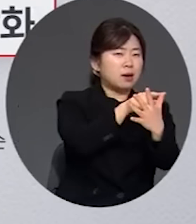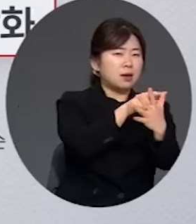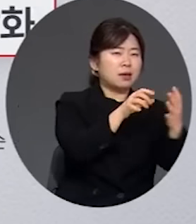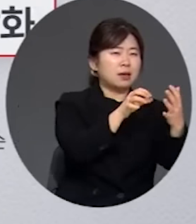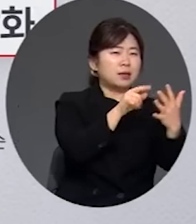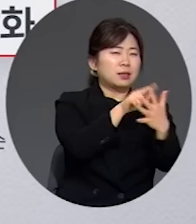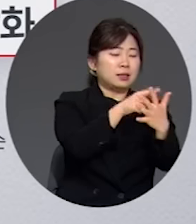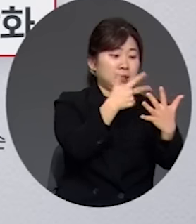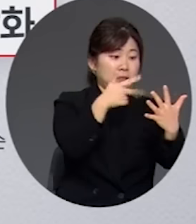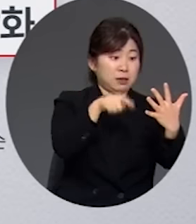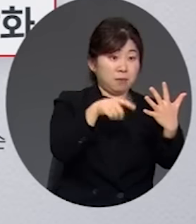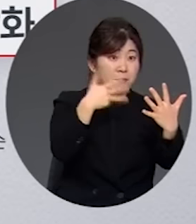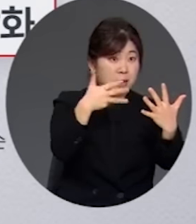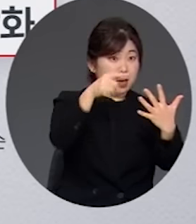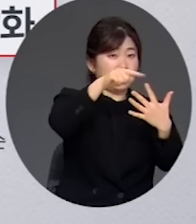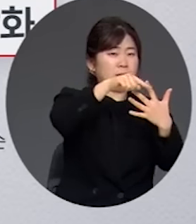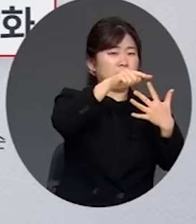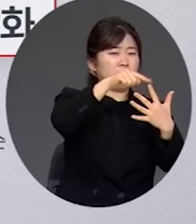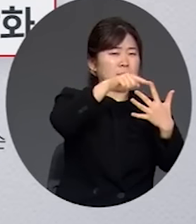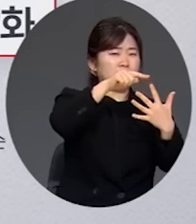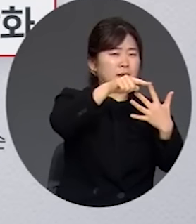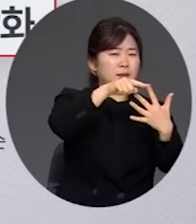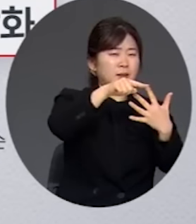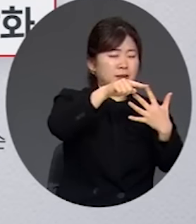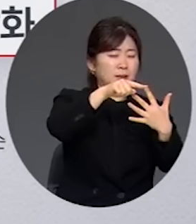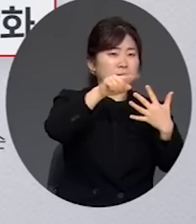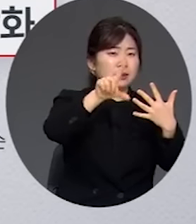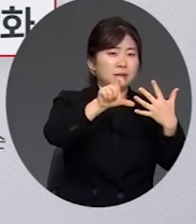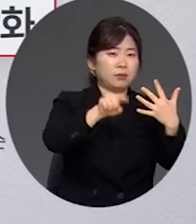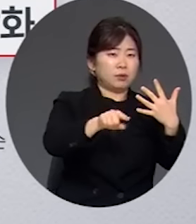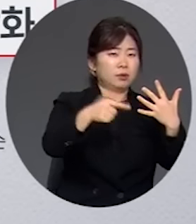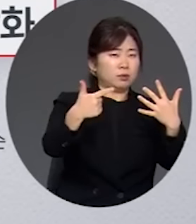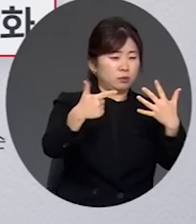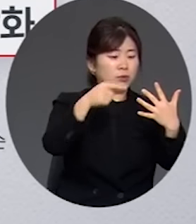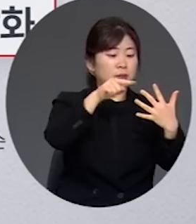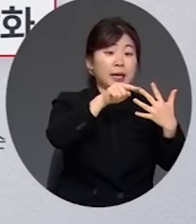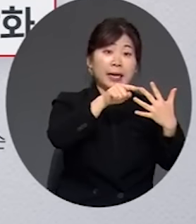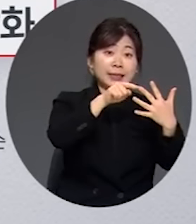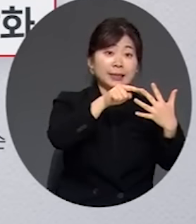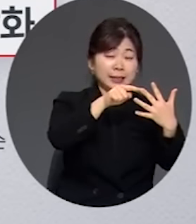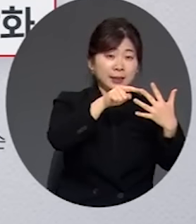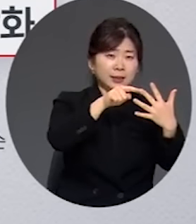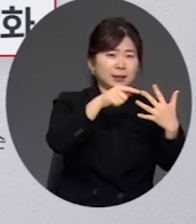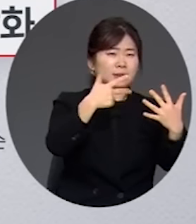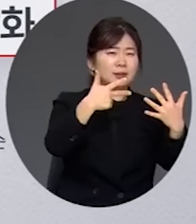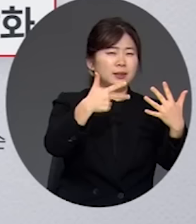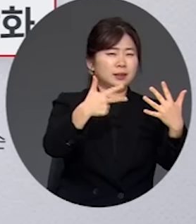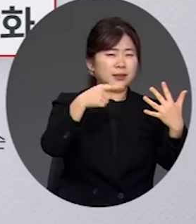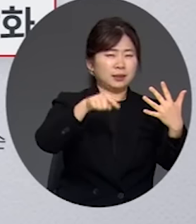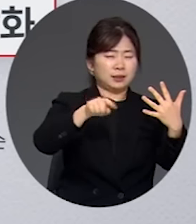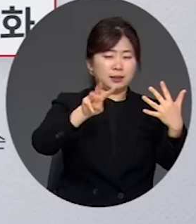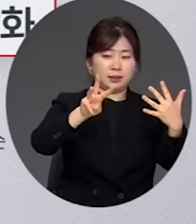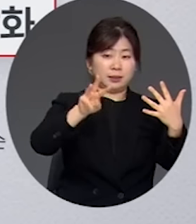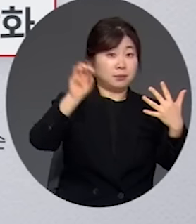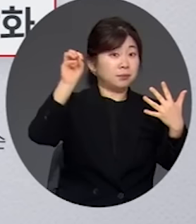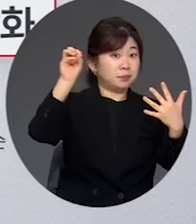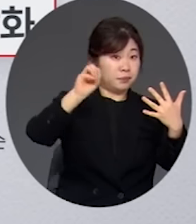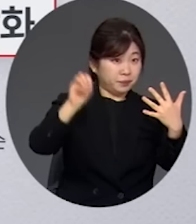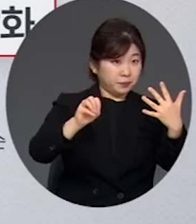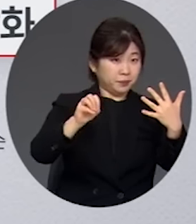국회의원 7.8 박정렬 전 경남도의원 15.6 이철호 국민의 힘 노동위원회